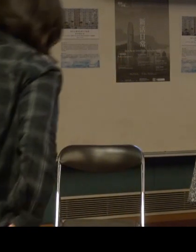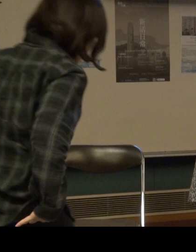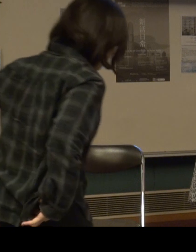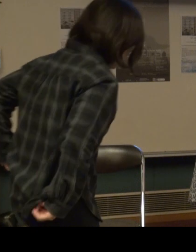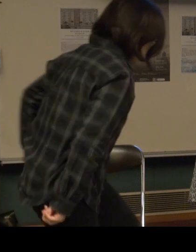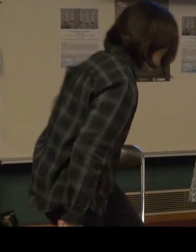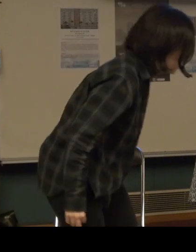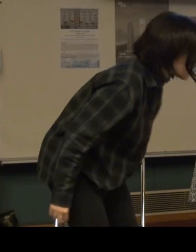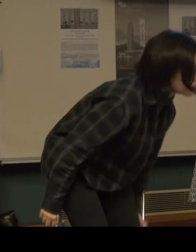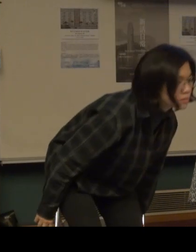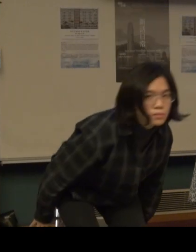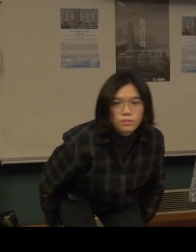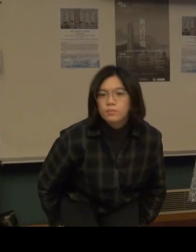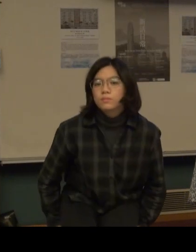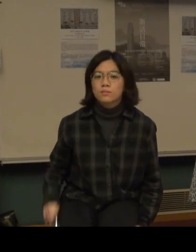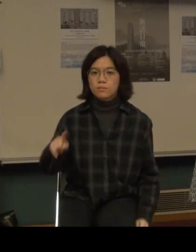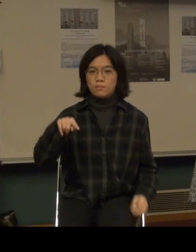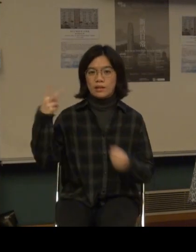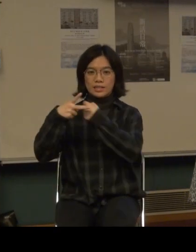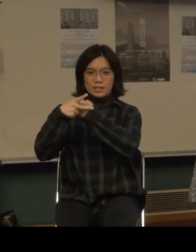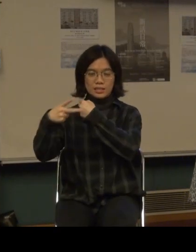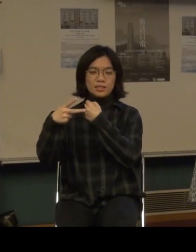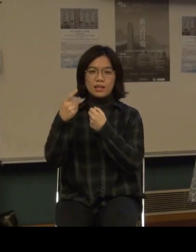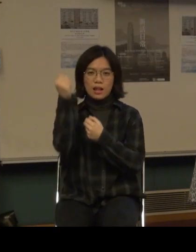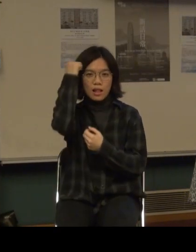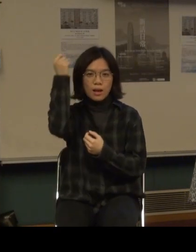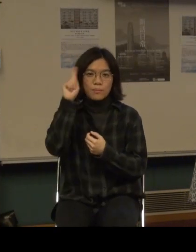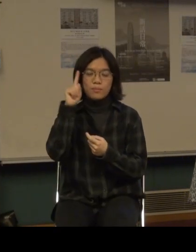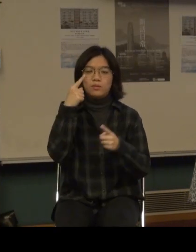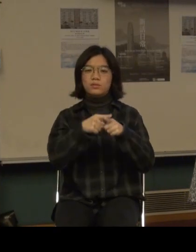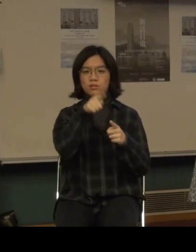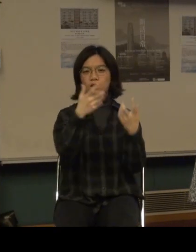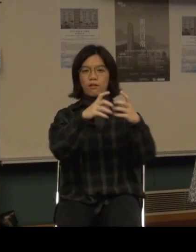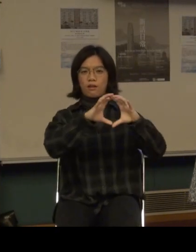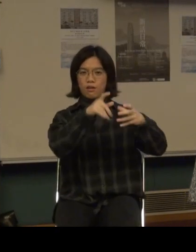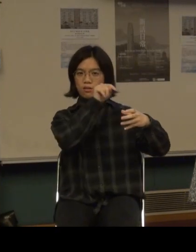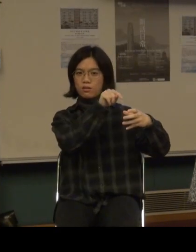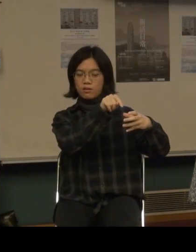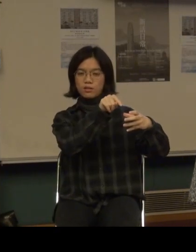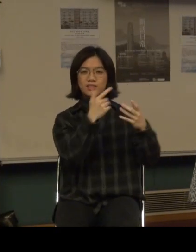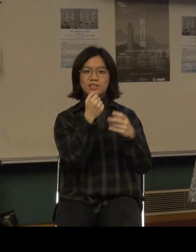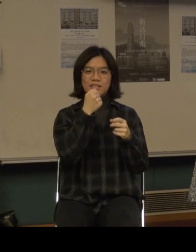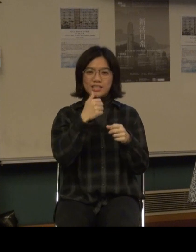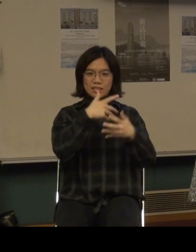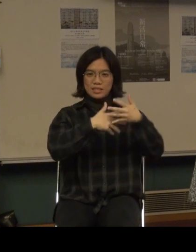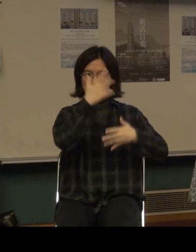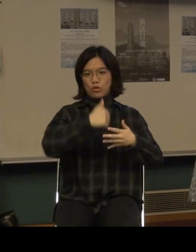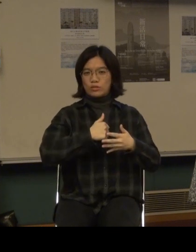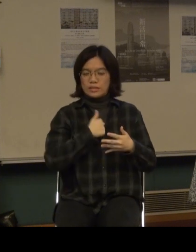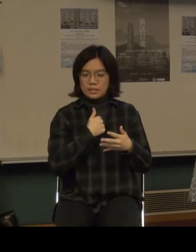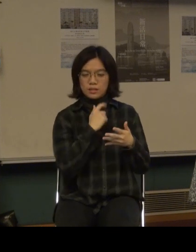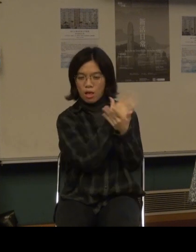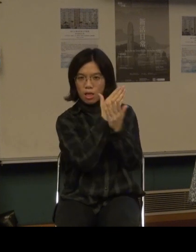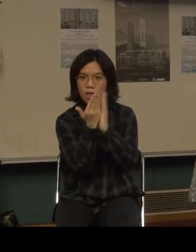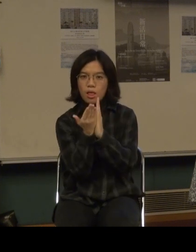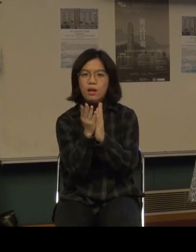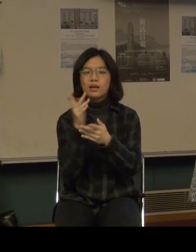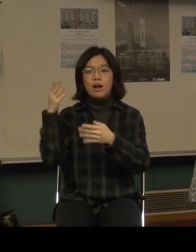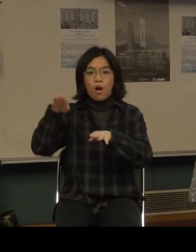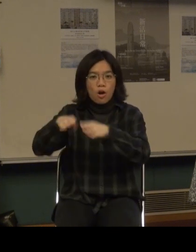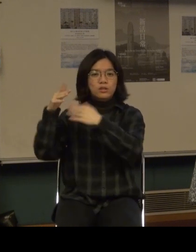佢入邊咧其實有唔同嘅建築師喺入邊。最早期嗰啲建築師都係即係西人啦，後期亦都有本地